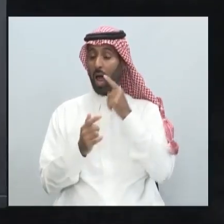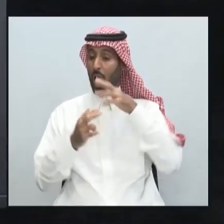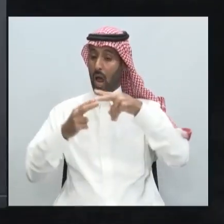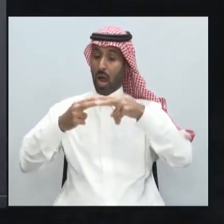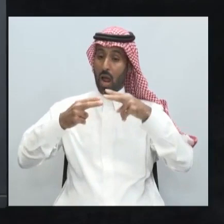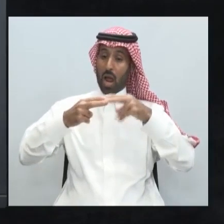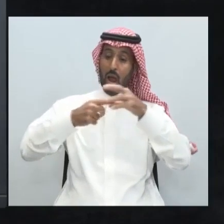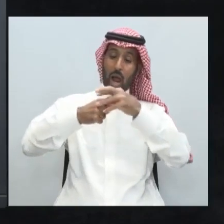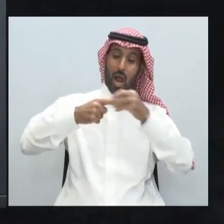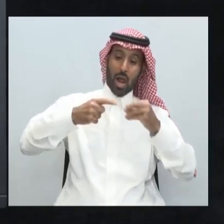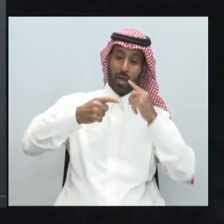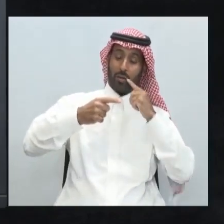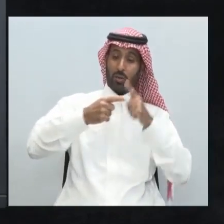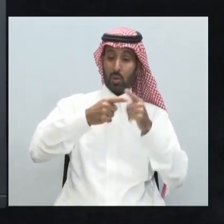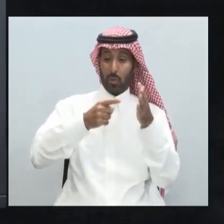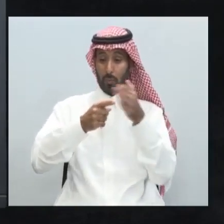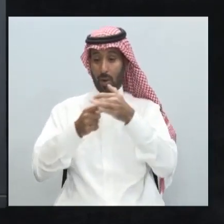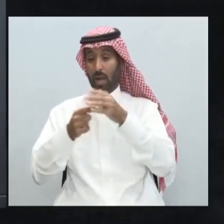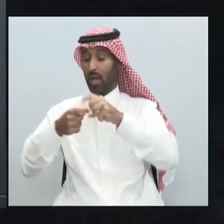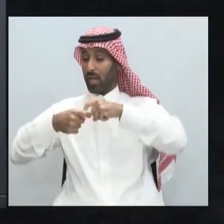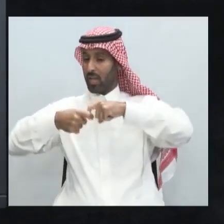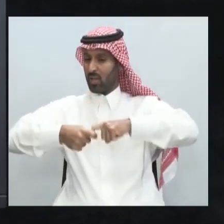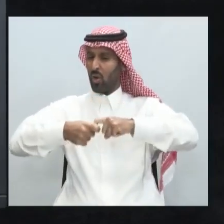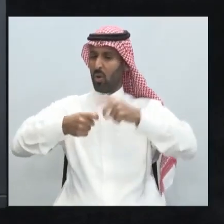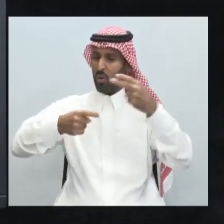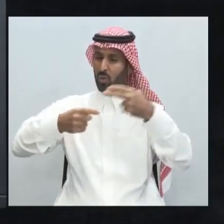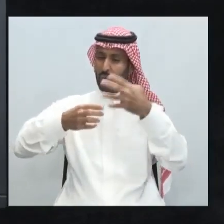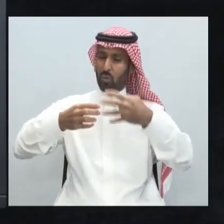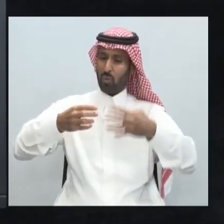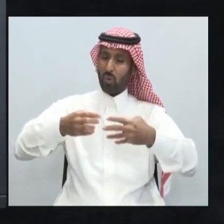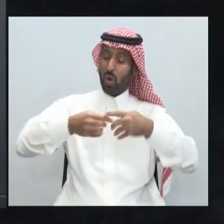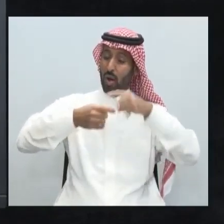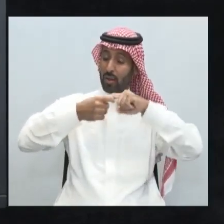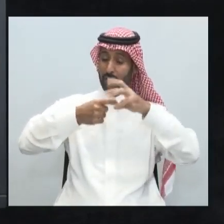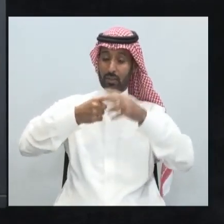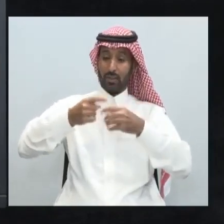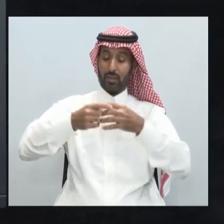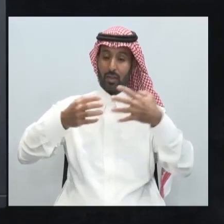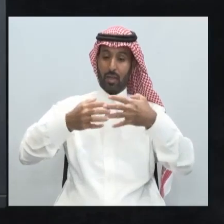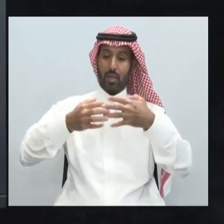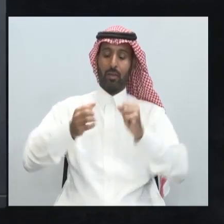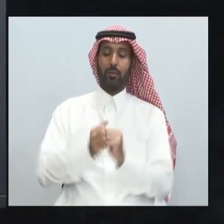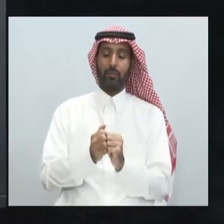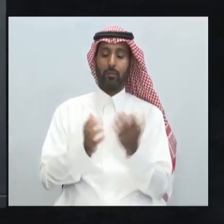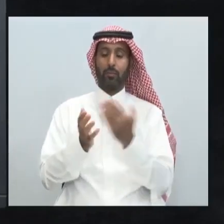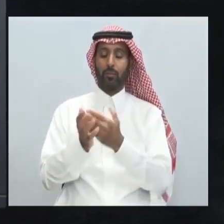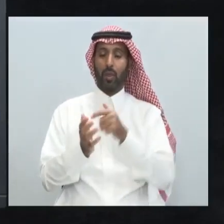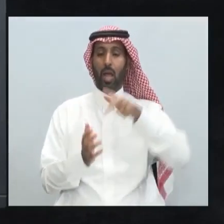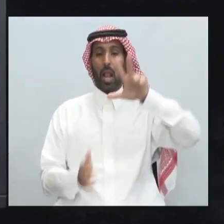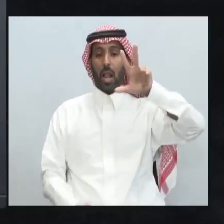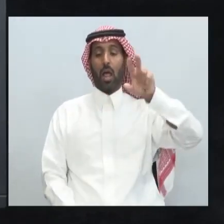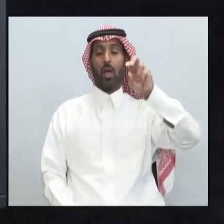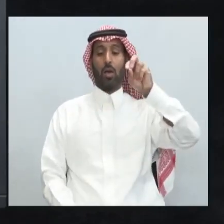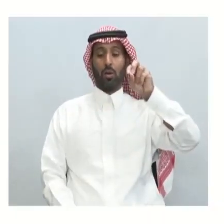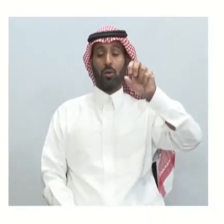الروابط نوع الرابطه والرابطه التساهميه القطبيه وسنا اخذ بعد ذلك القطبيه